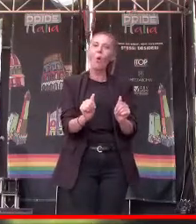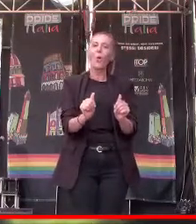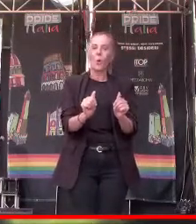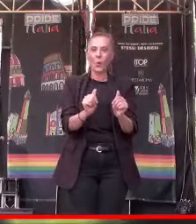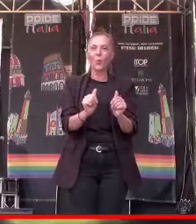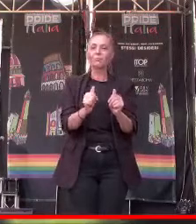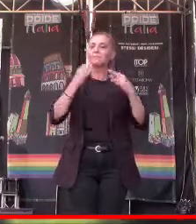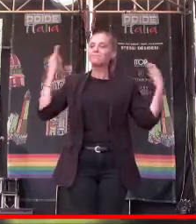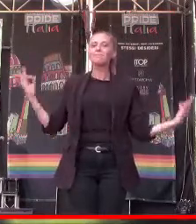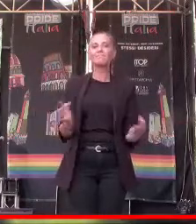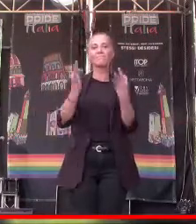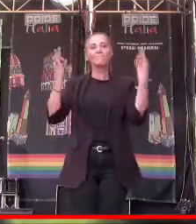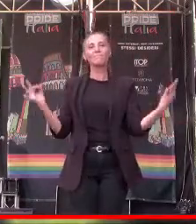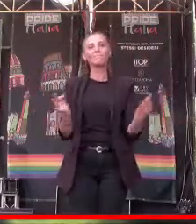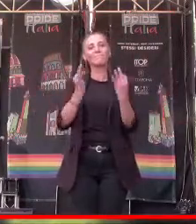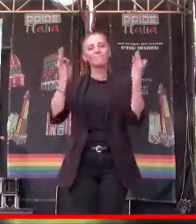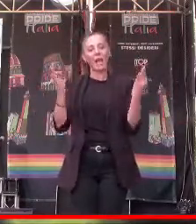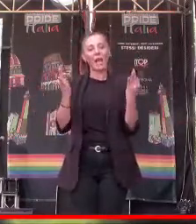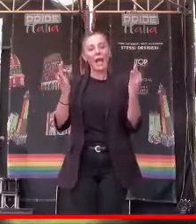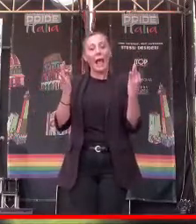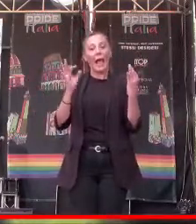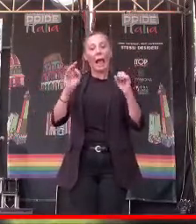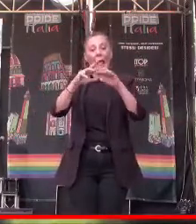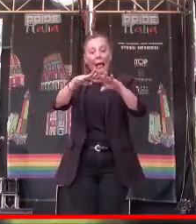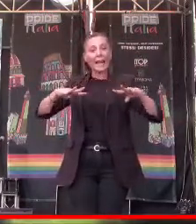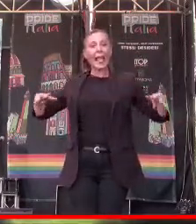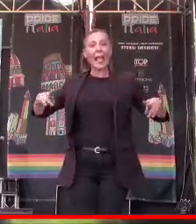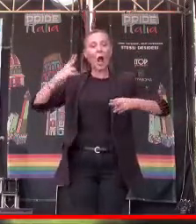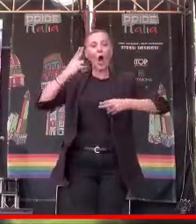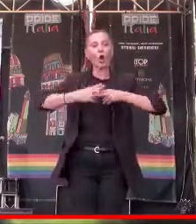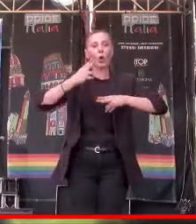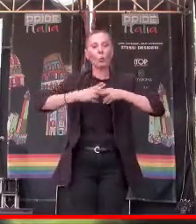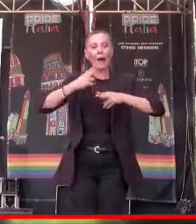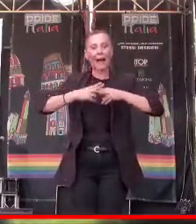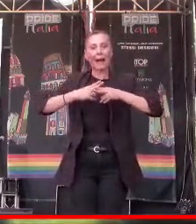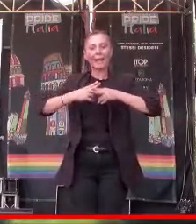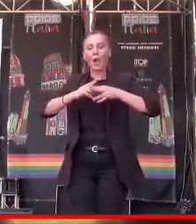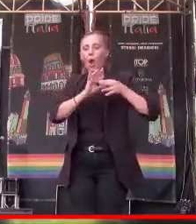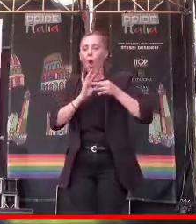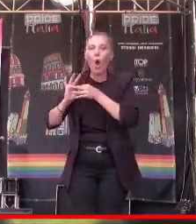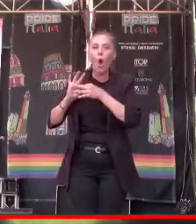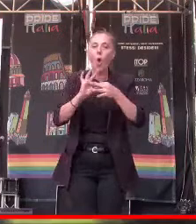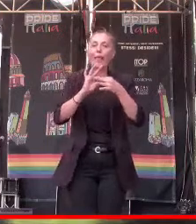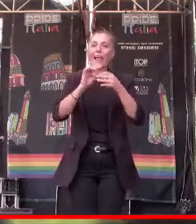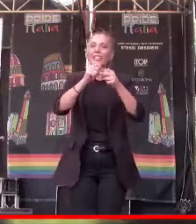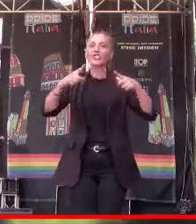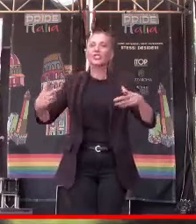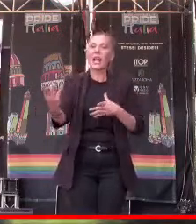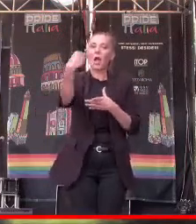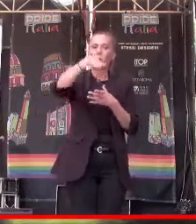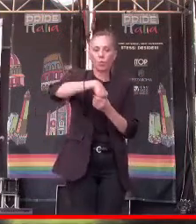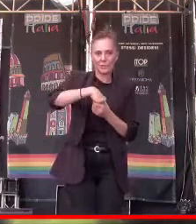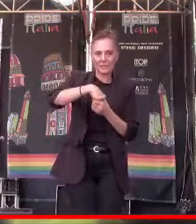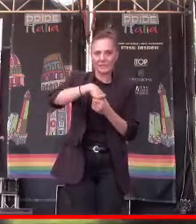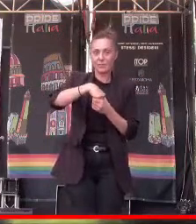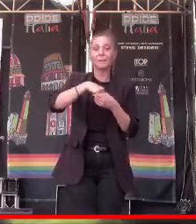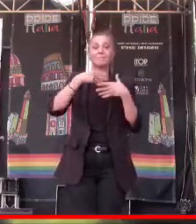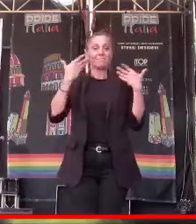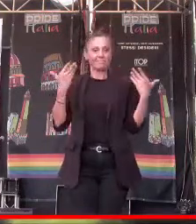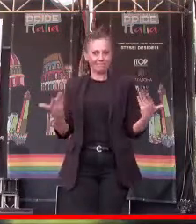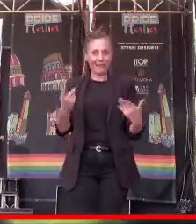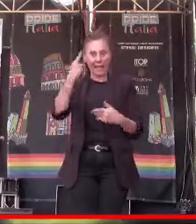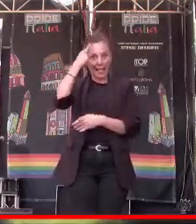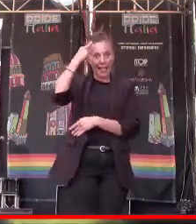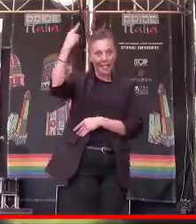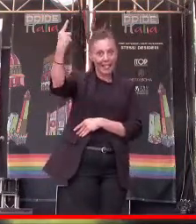per passeggiare, per ampliare la rete romana attorno al termine della città e dell'inclusività. Infatti